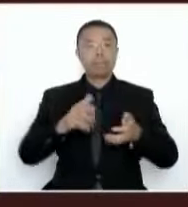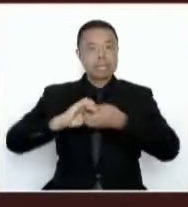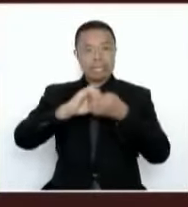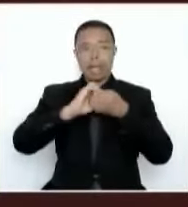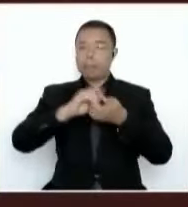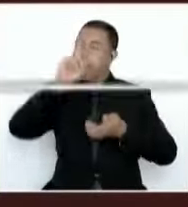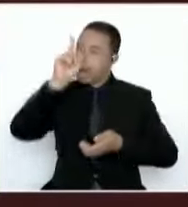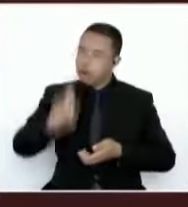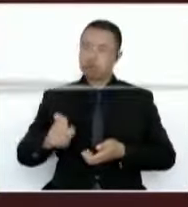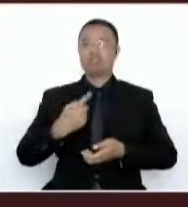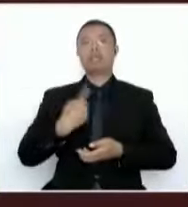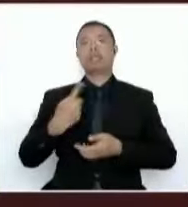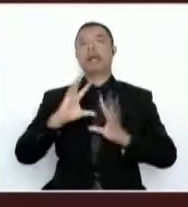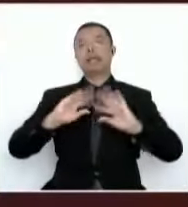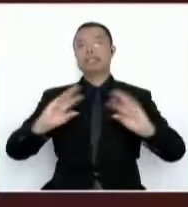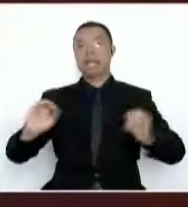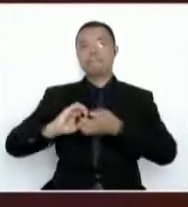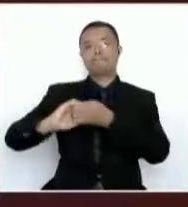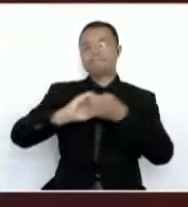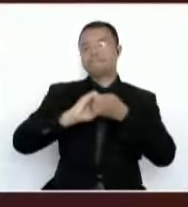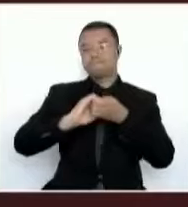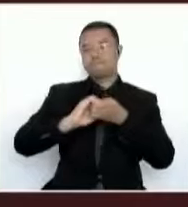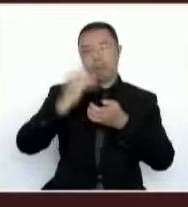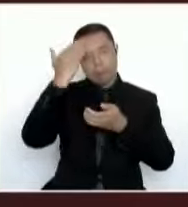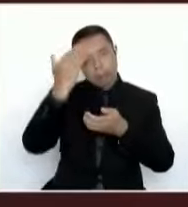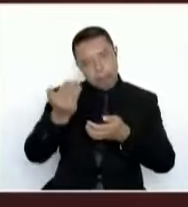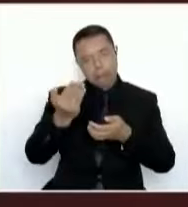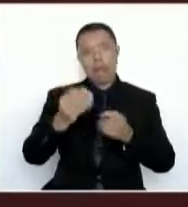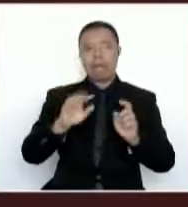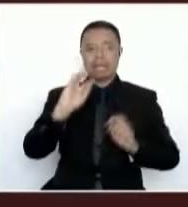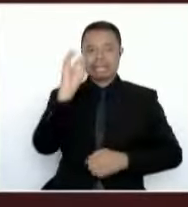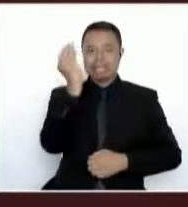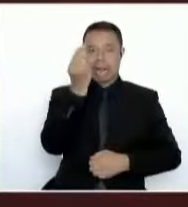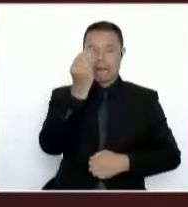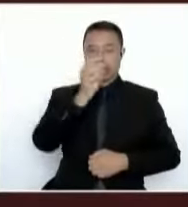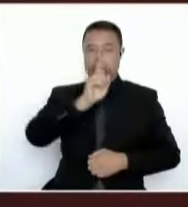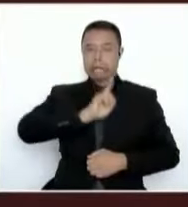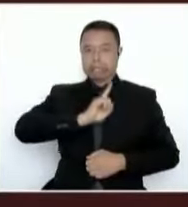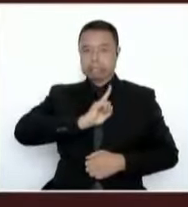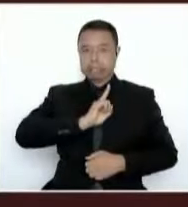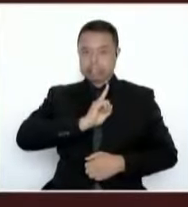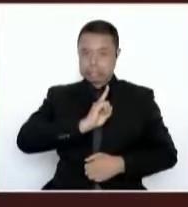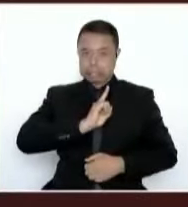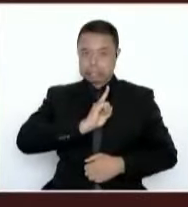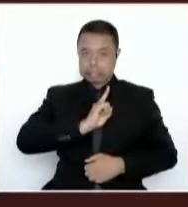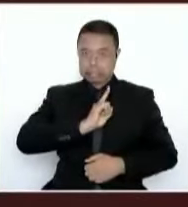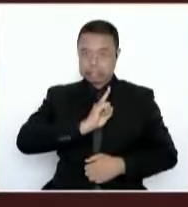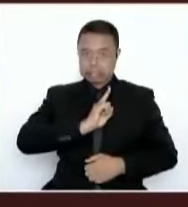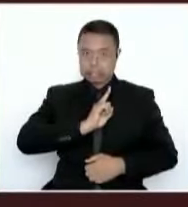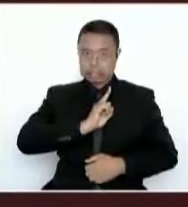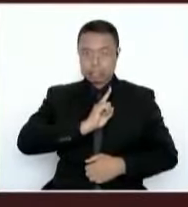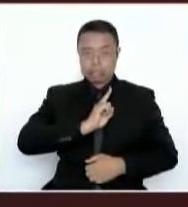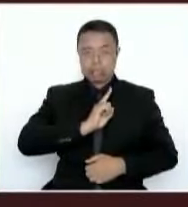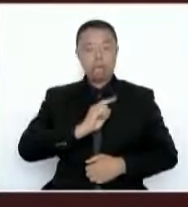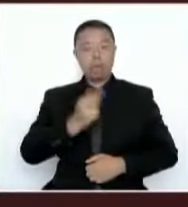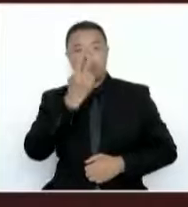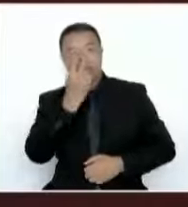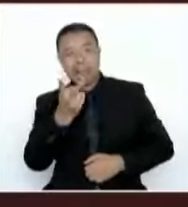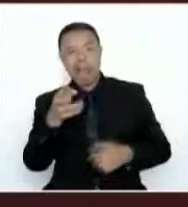keniscayaan yang harus dibangun karena tidak mungkin Jakarta ini eh tentu Dengan berkurangnya